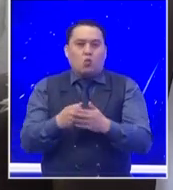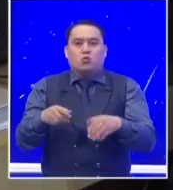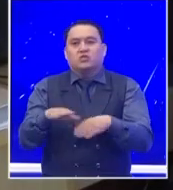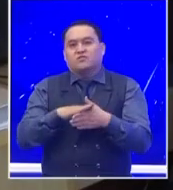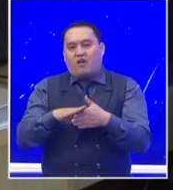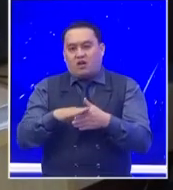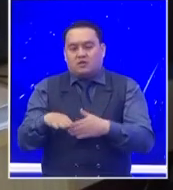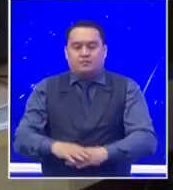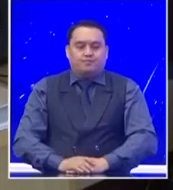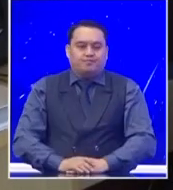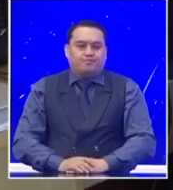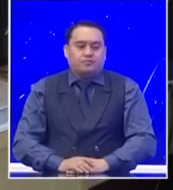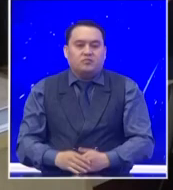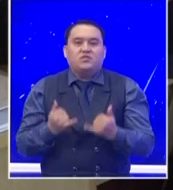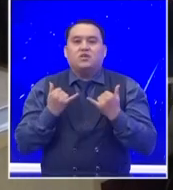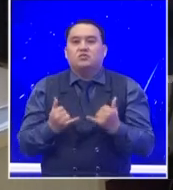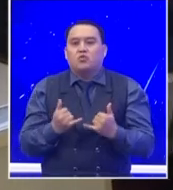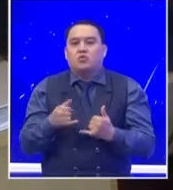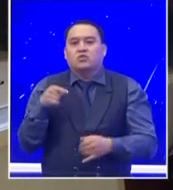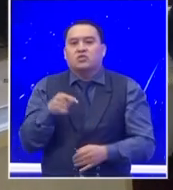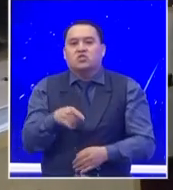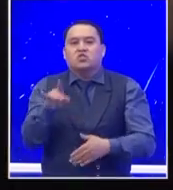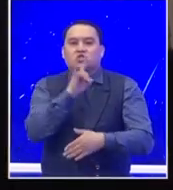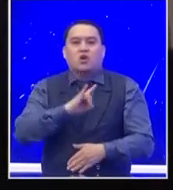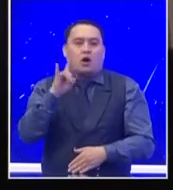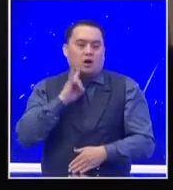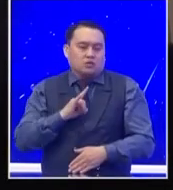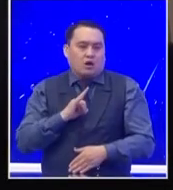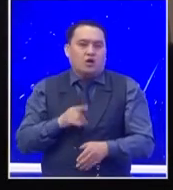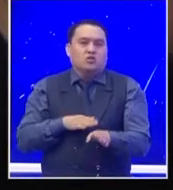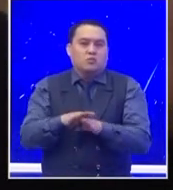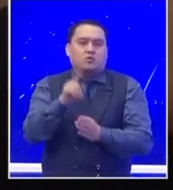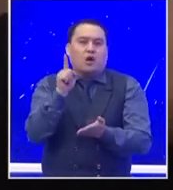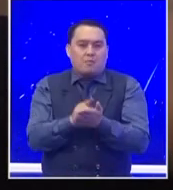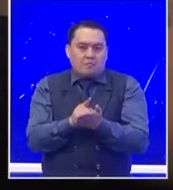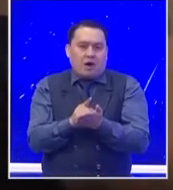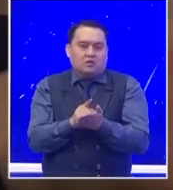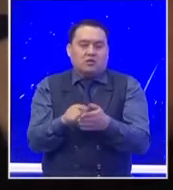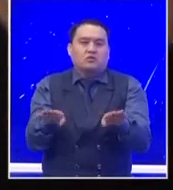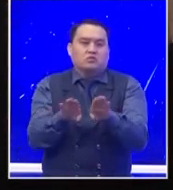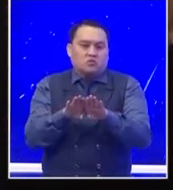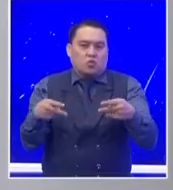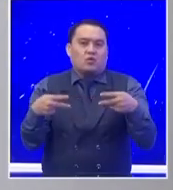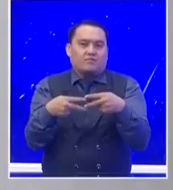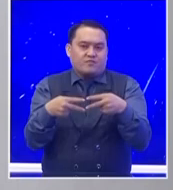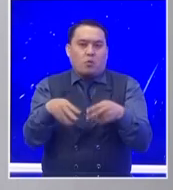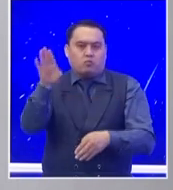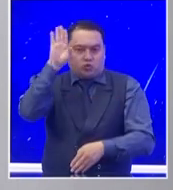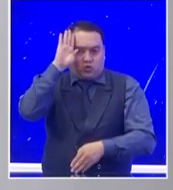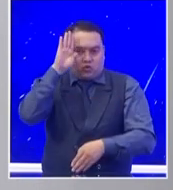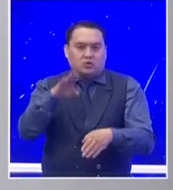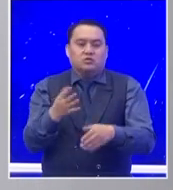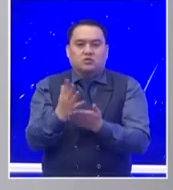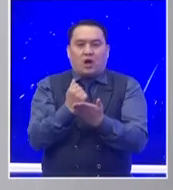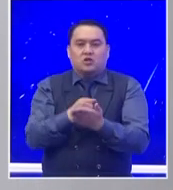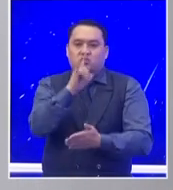звания. Сегодня в органах полиции служат тысячи женщин. Ежедневно они исполняют свои обязанности наравне с мужчинами, при этом умудряясь